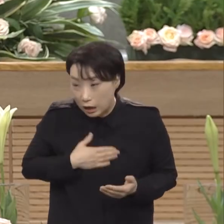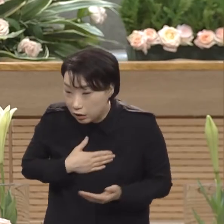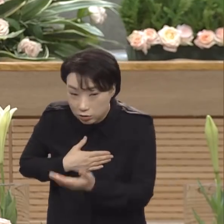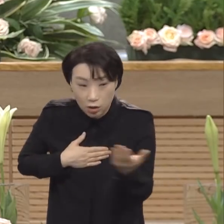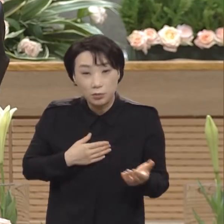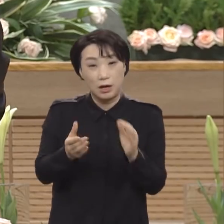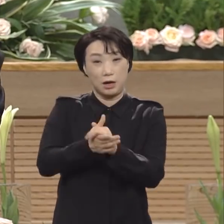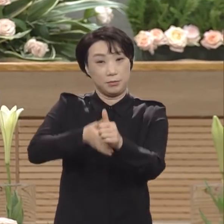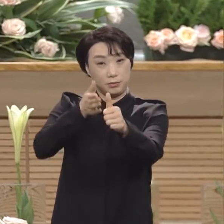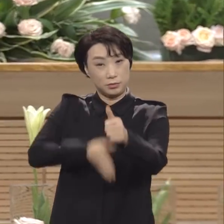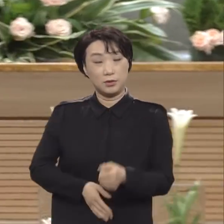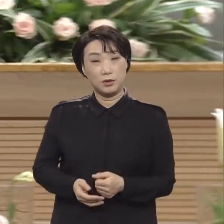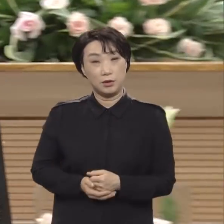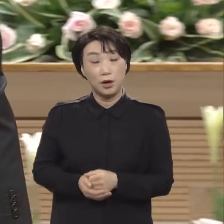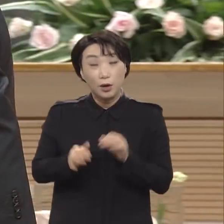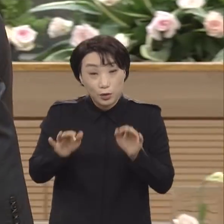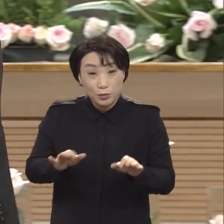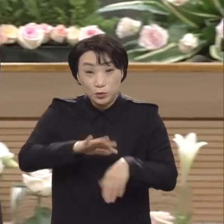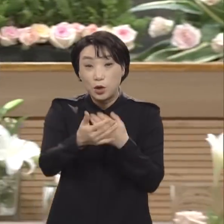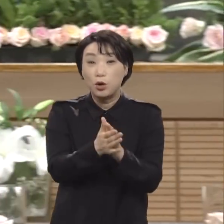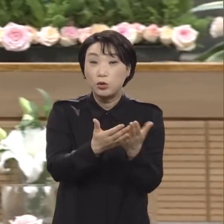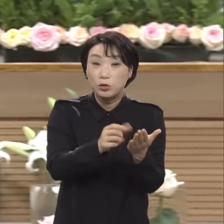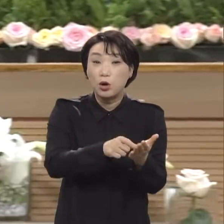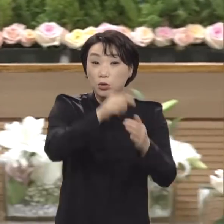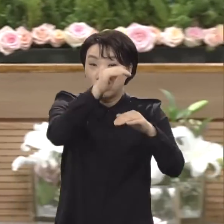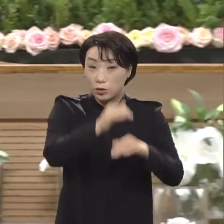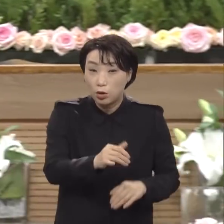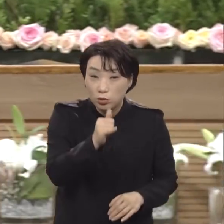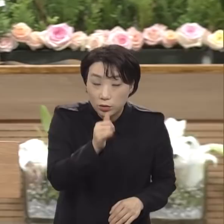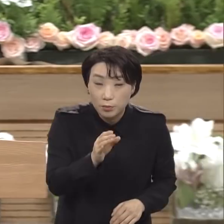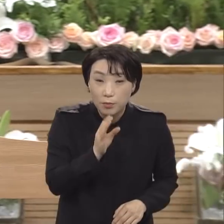그렇잖아요. 그럼 성경이 그랬으면